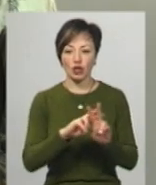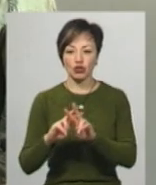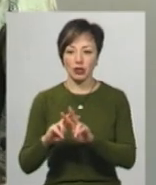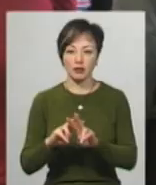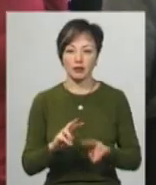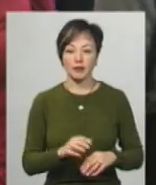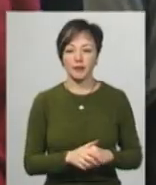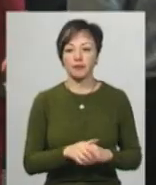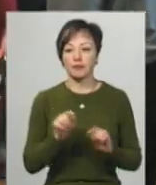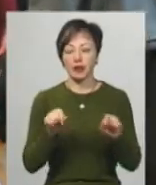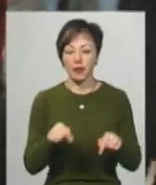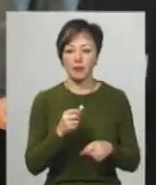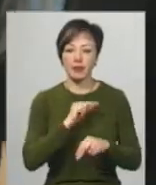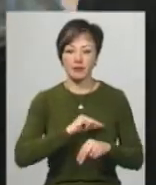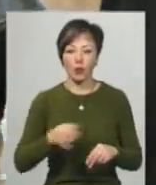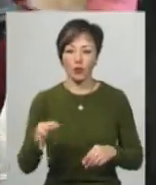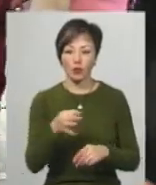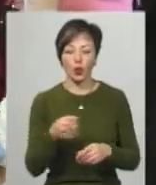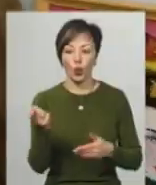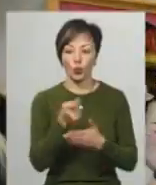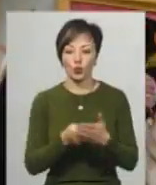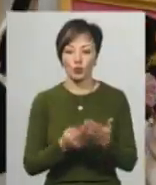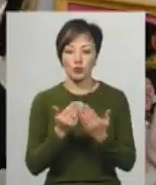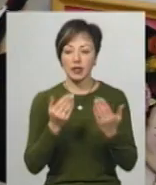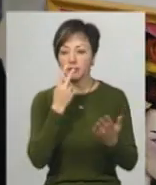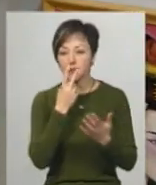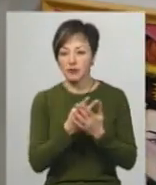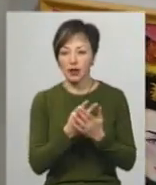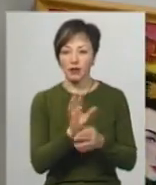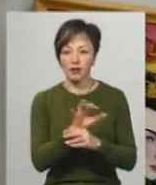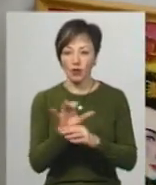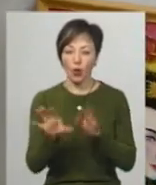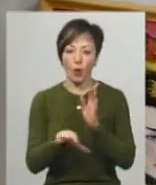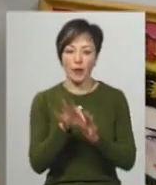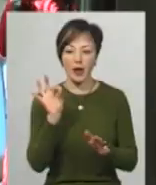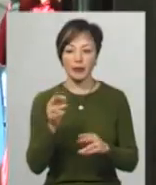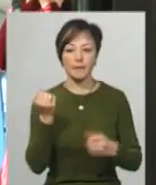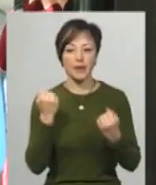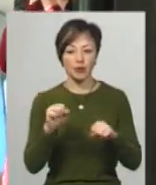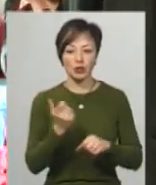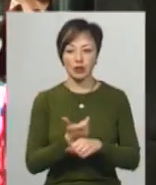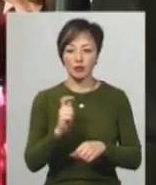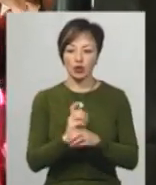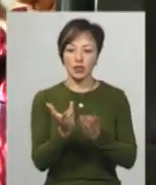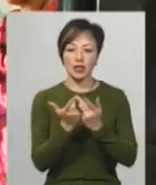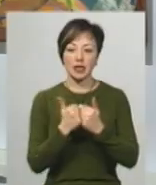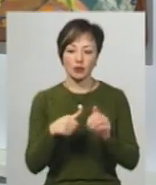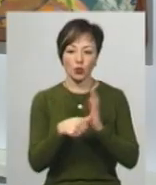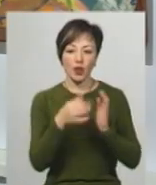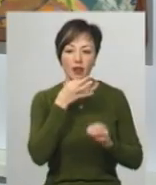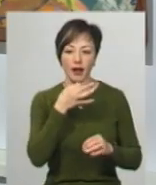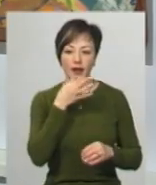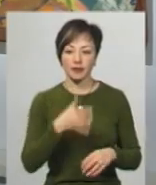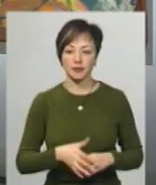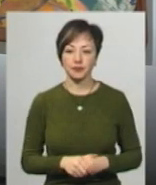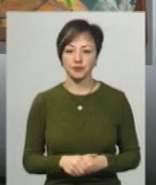«Хохм». Саме там працівники обласного художнього музею будуть відслідковувати світлини та обирати переможця з найбільшою кількістю лайків.